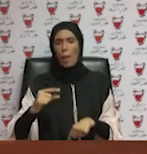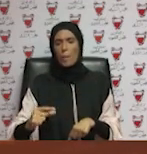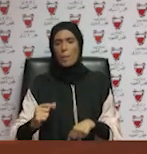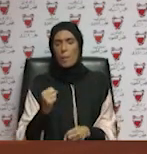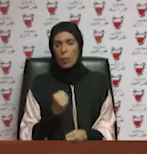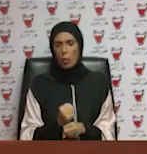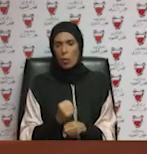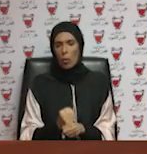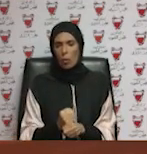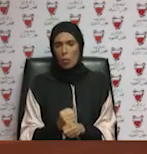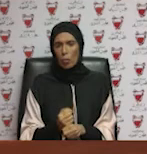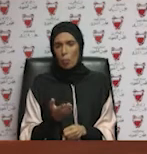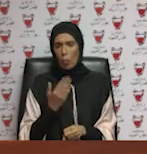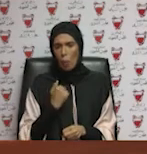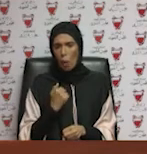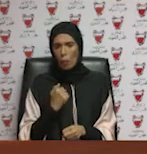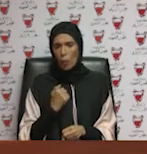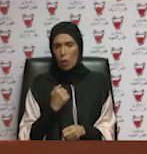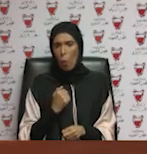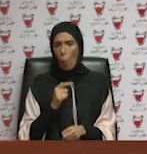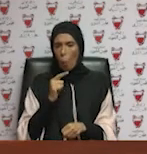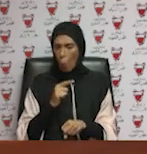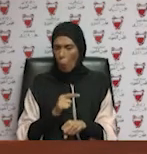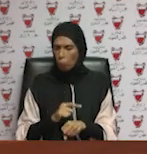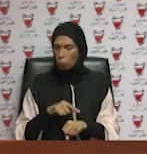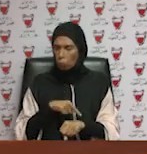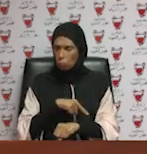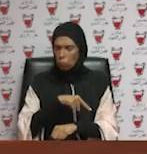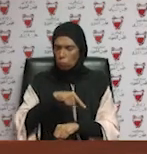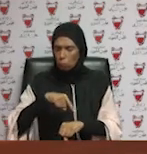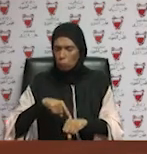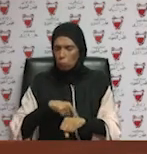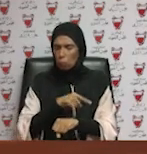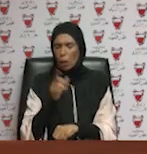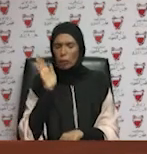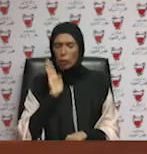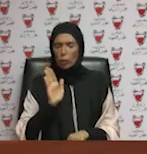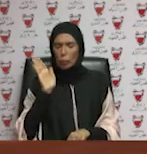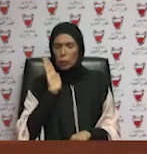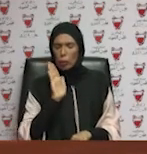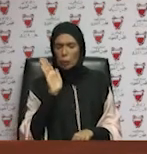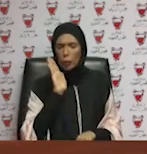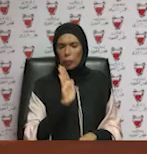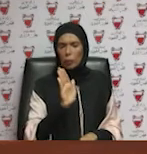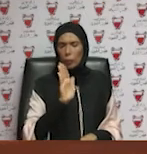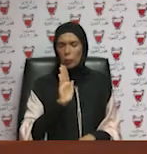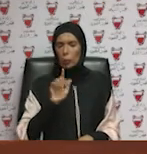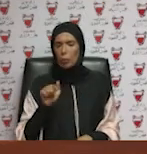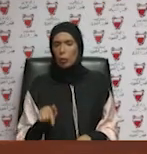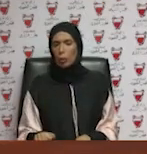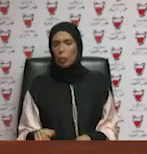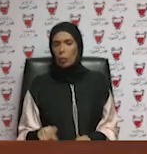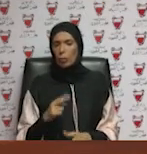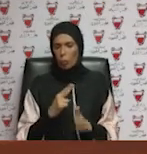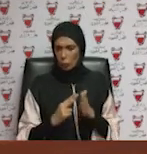يعمل دون أن يقضي ساعات معينة في التدريب السنوي، وهذه الساعات المعينة تكون معتمدة